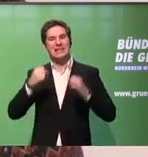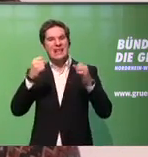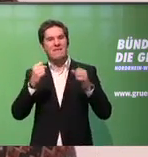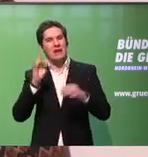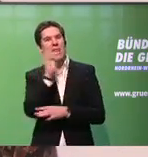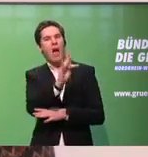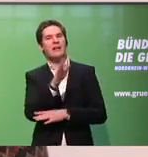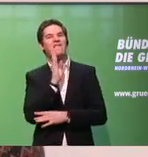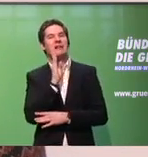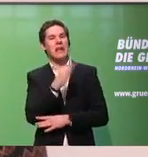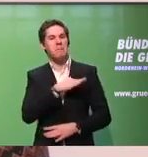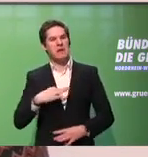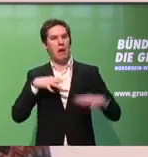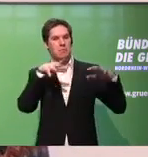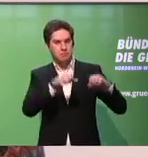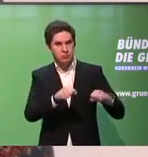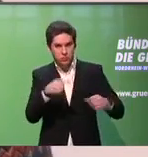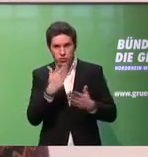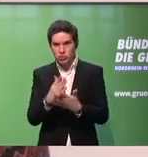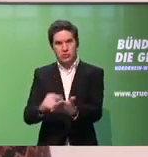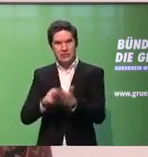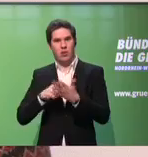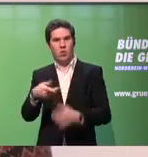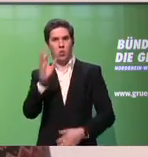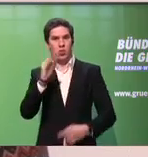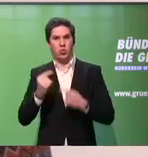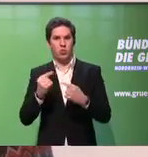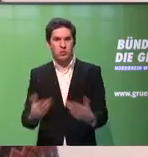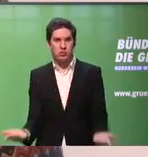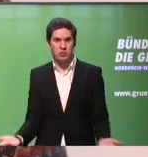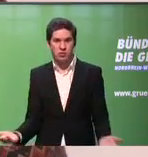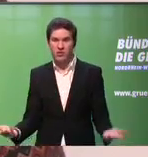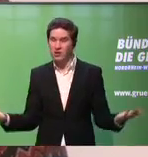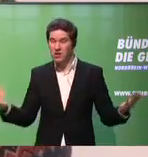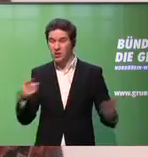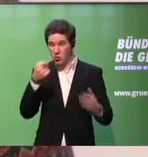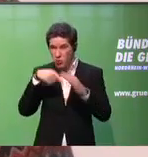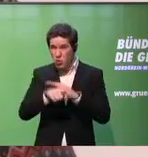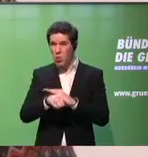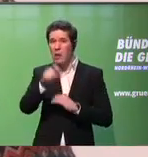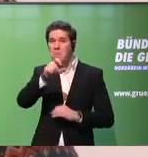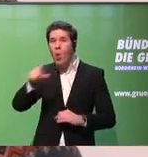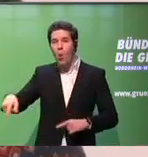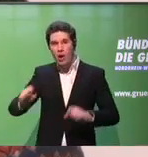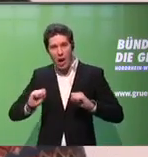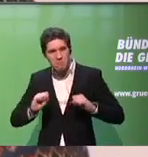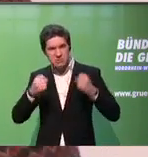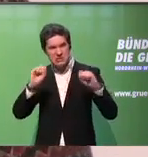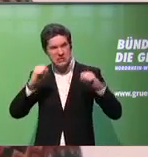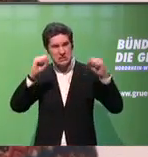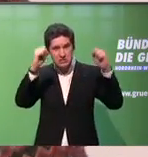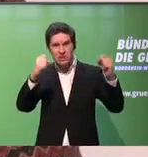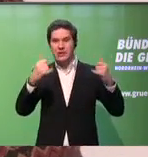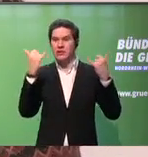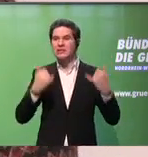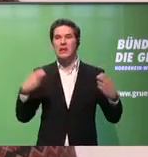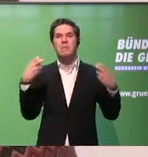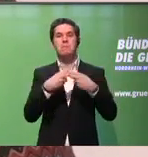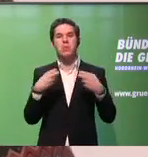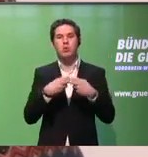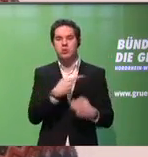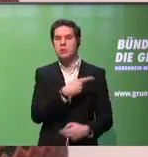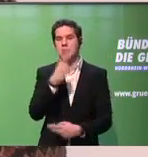des Wassers gezeigt. Und in Brüssel ist wirklich durch diese Bürgerinitiative ein neuer